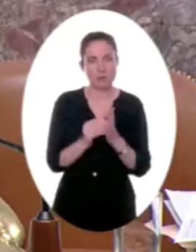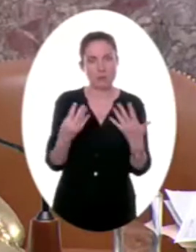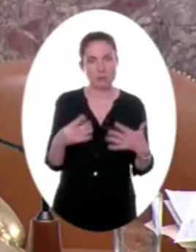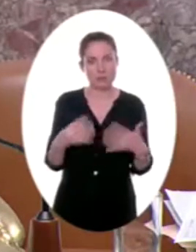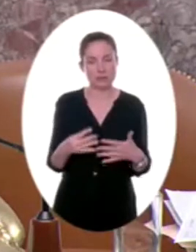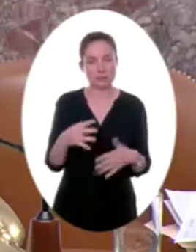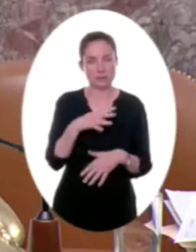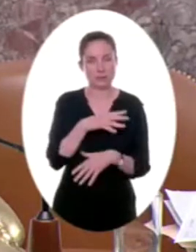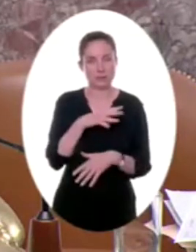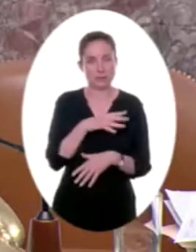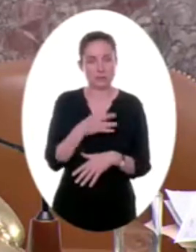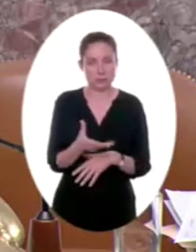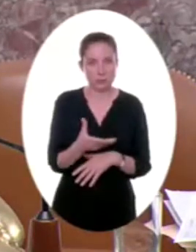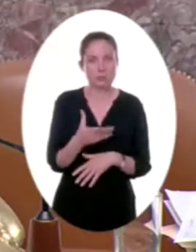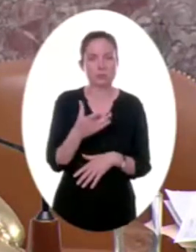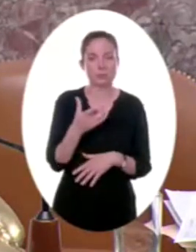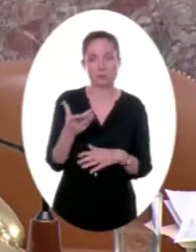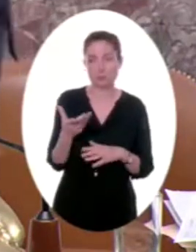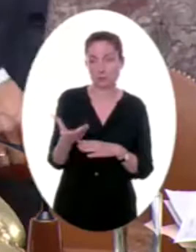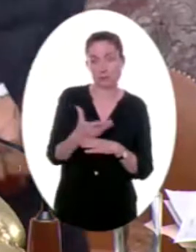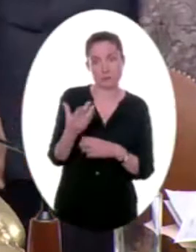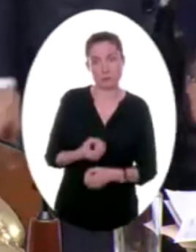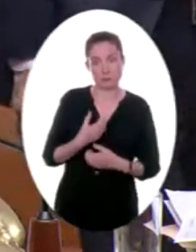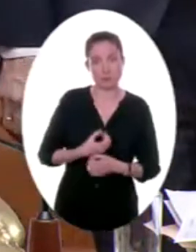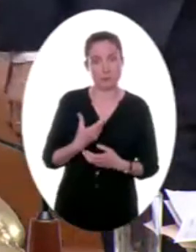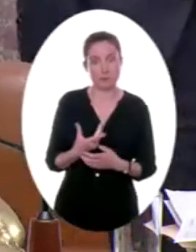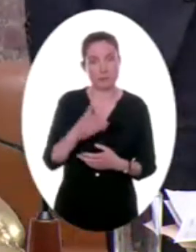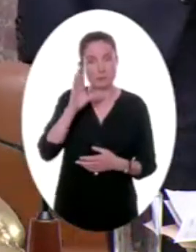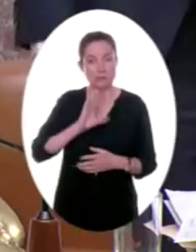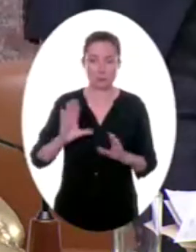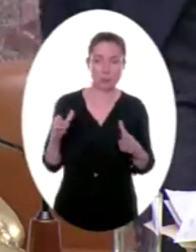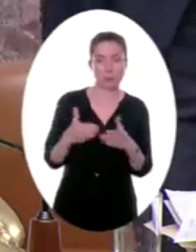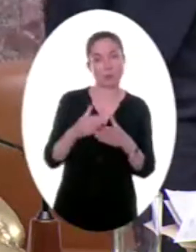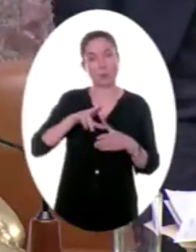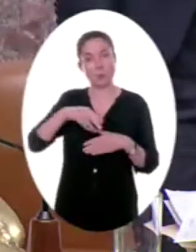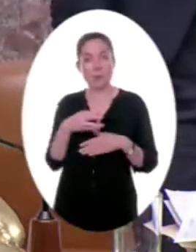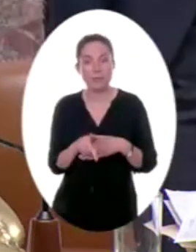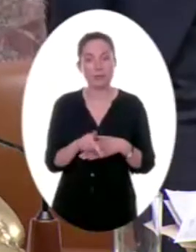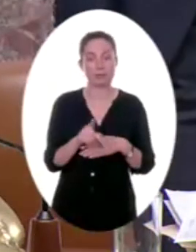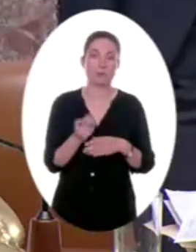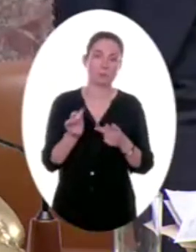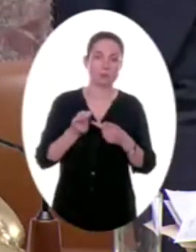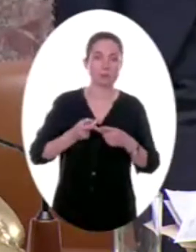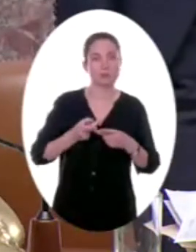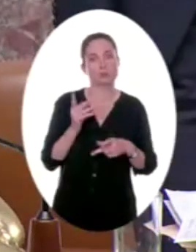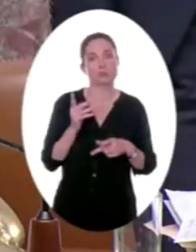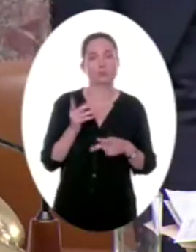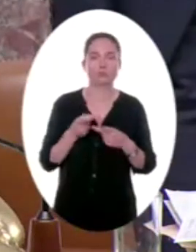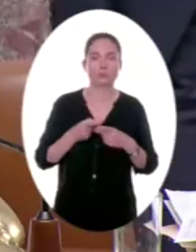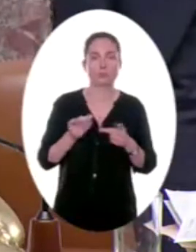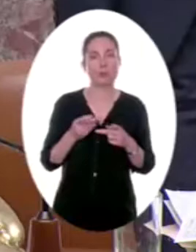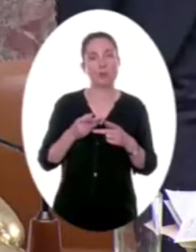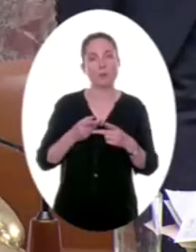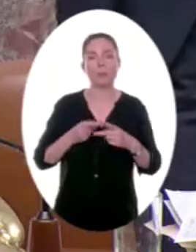avant de lui donner la parole pour le présenter, je vous annonce que je suis saisie par le groupe UMP d'une demande de scrutin public que je fais d'ores et déjà annoncer dans l'enceinte de